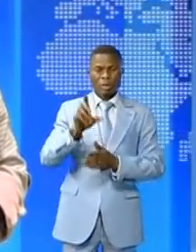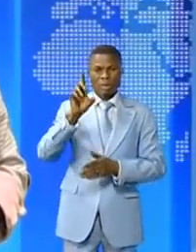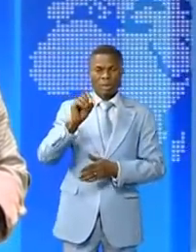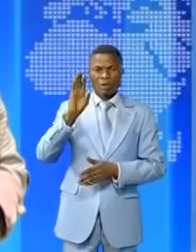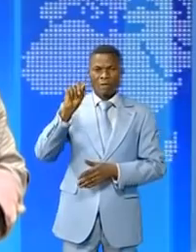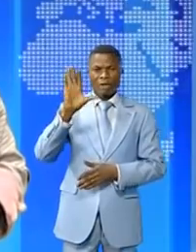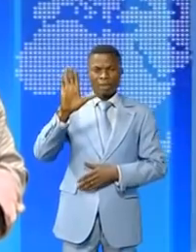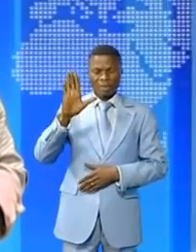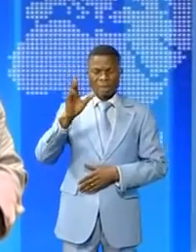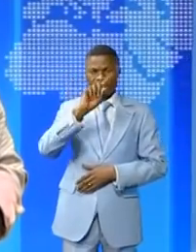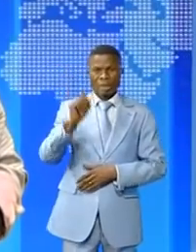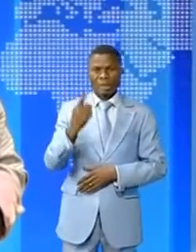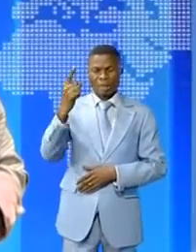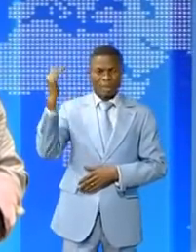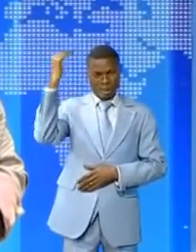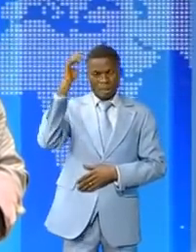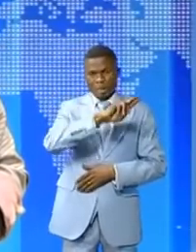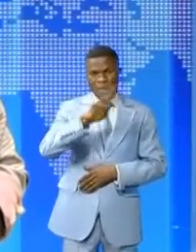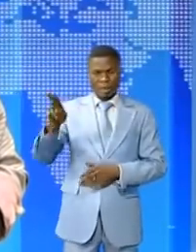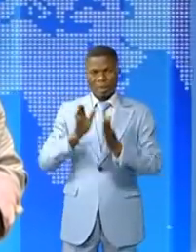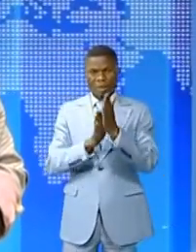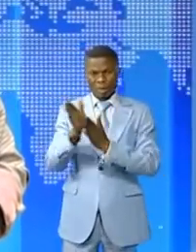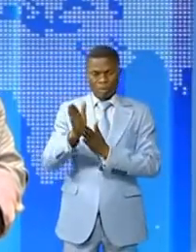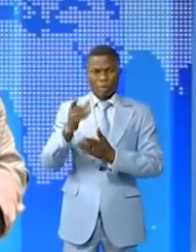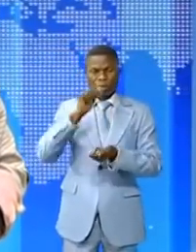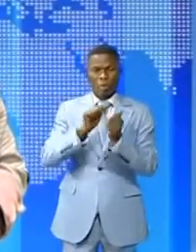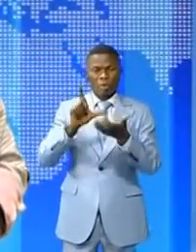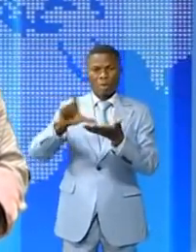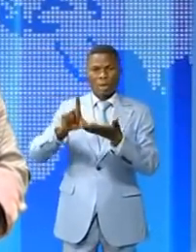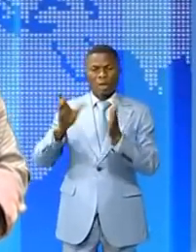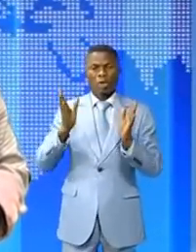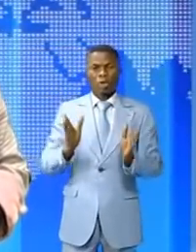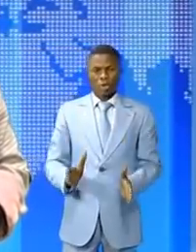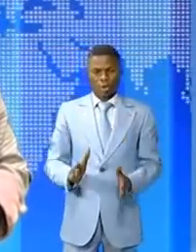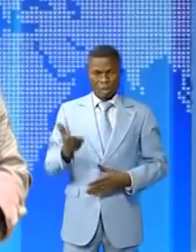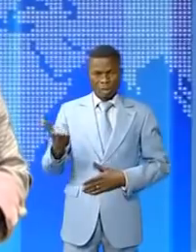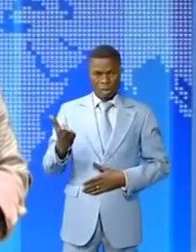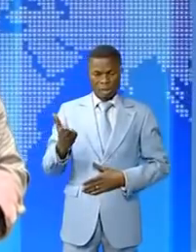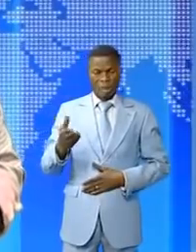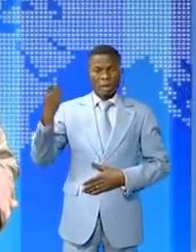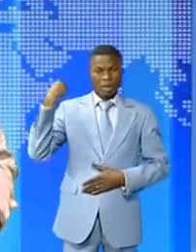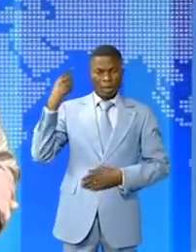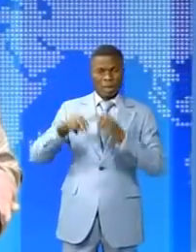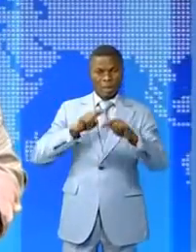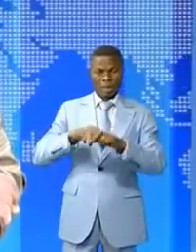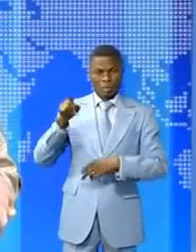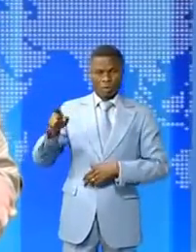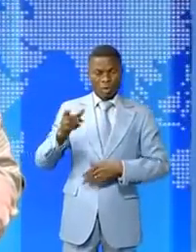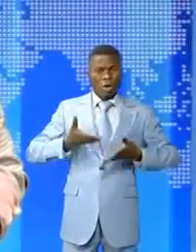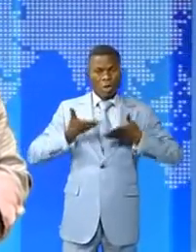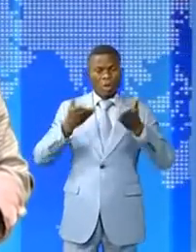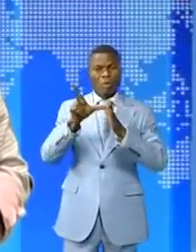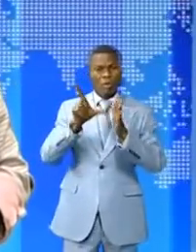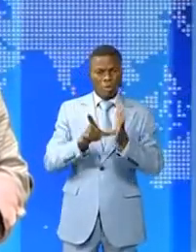15/025 du 31 décembre 2015 relative aux baux à loyer non professionnels. Selon le député national, cette proposition de